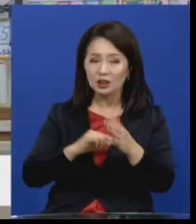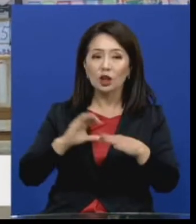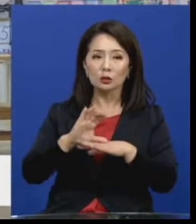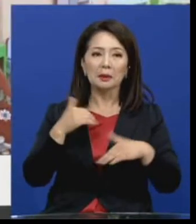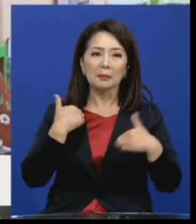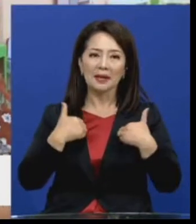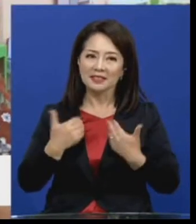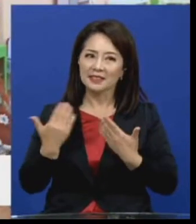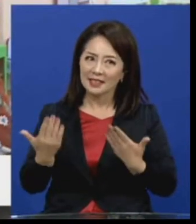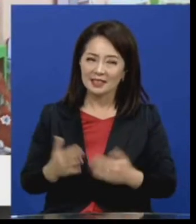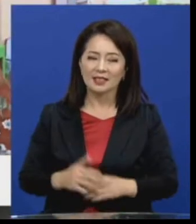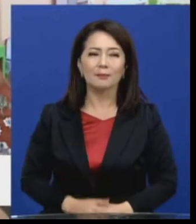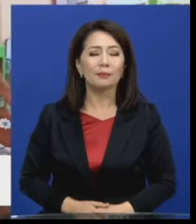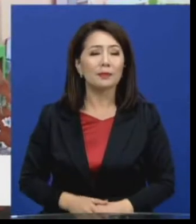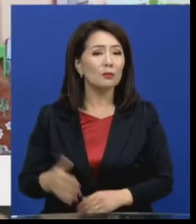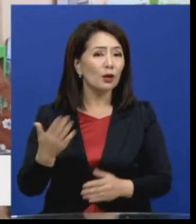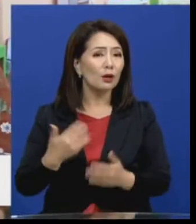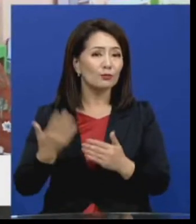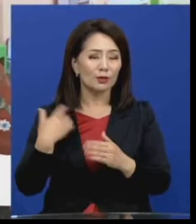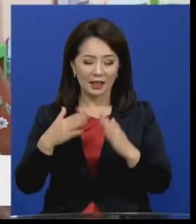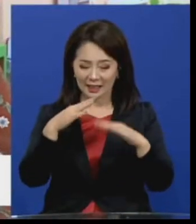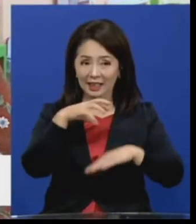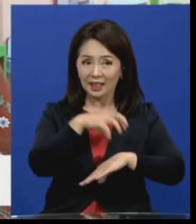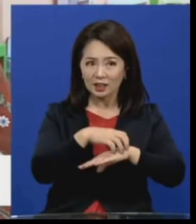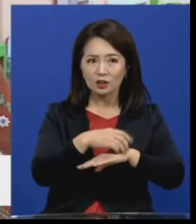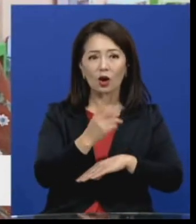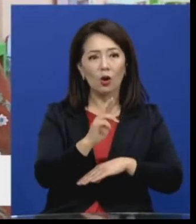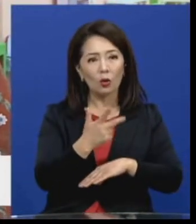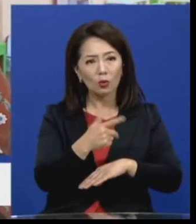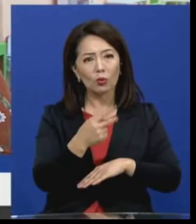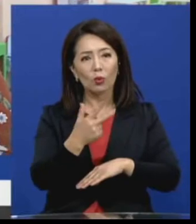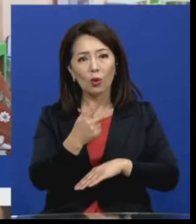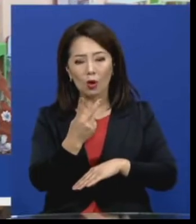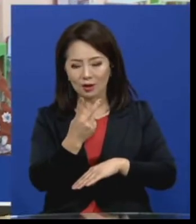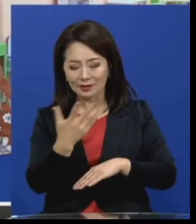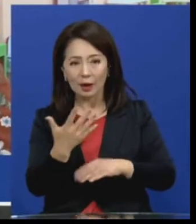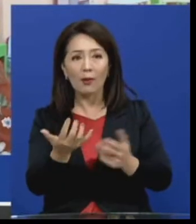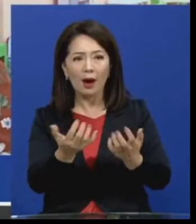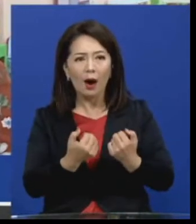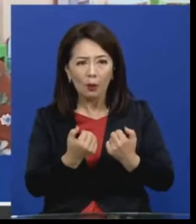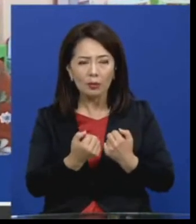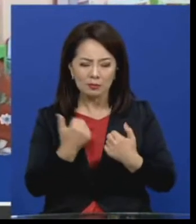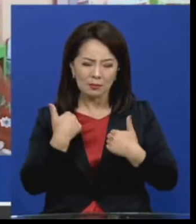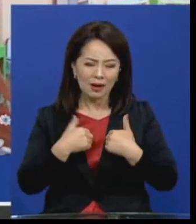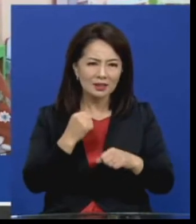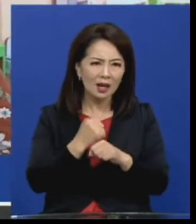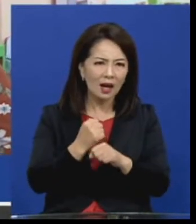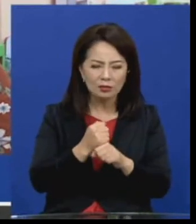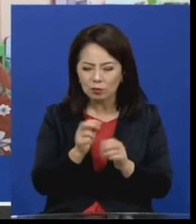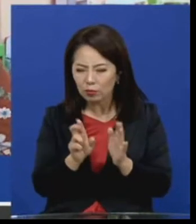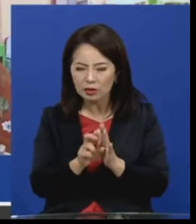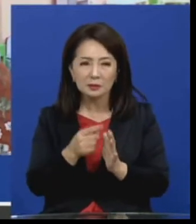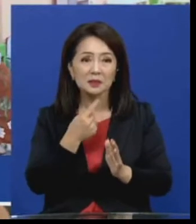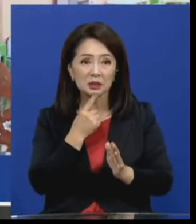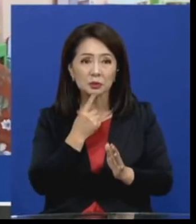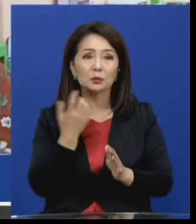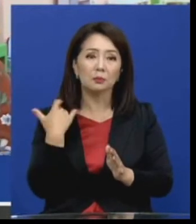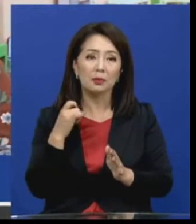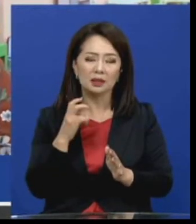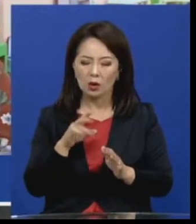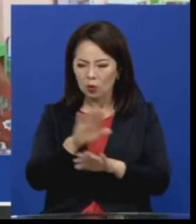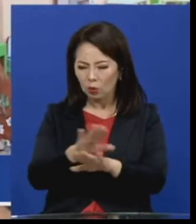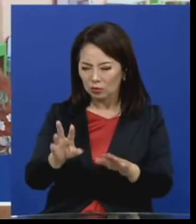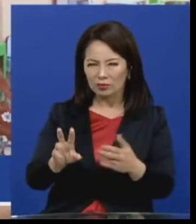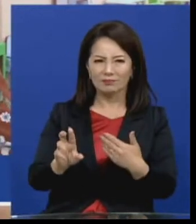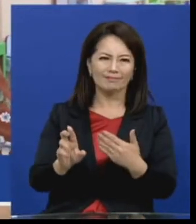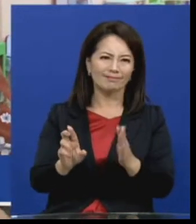нар ярьж байлаа. А бид нар гэртээ бол 23-25 хүүхэд авдаг. Багшч ажиллах боломж нөхцөлийн үед хэцүү. А хүүхдүүдийн